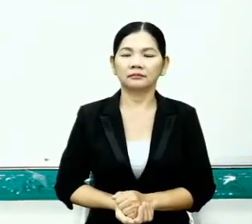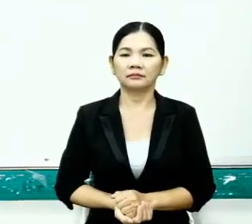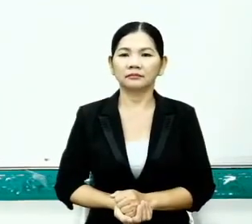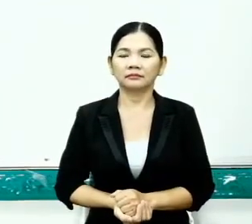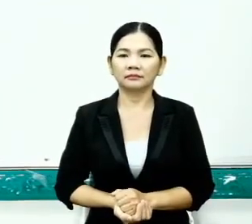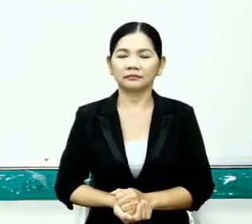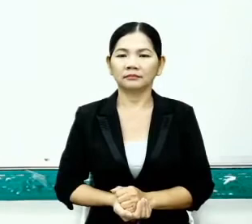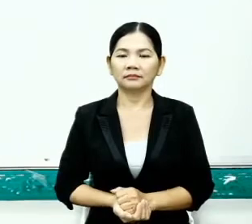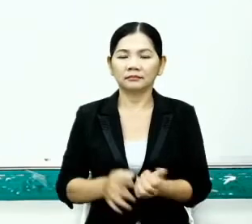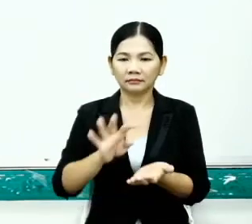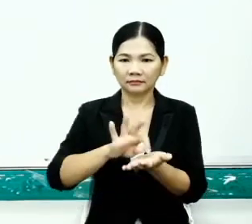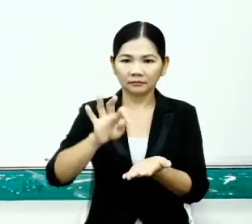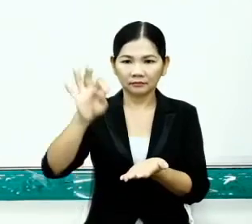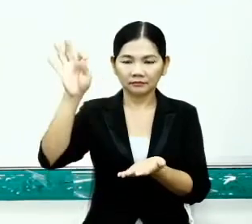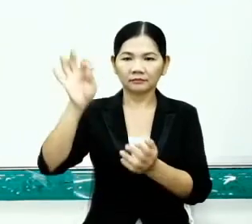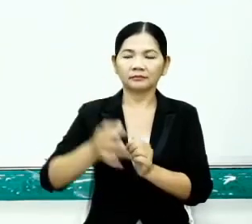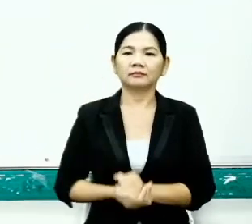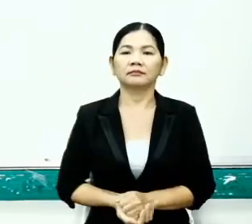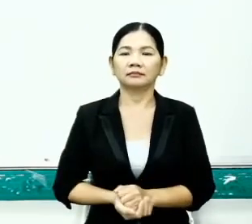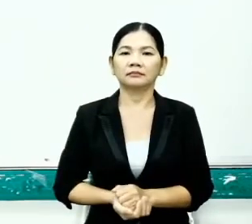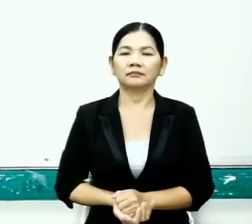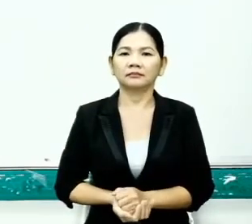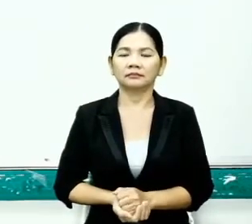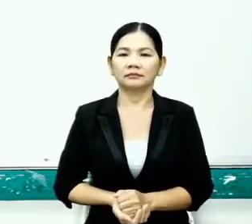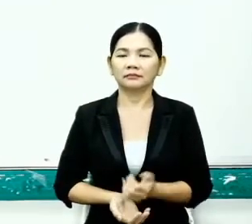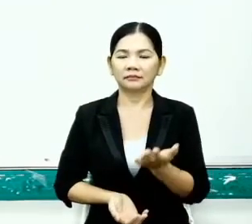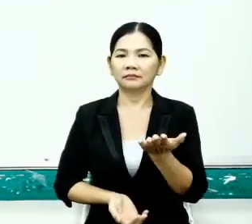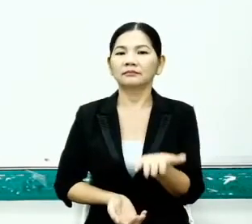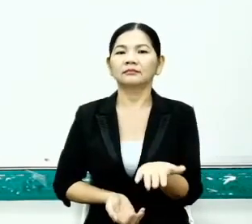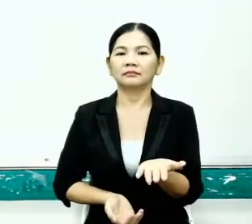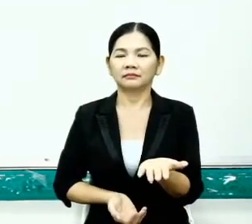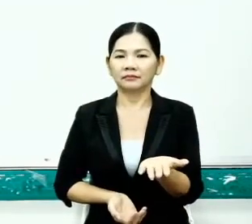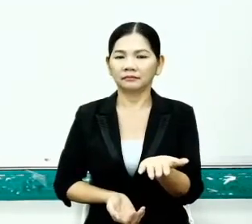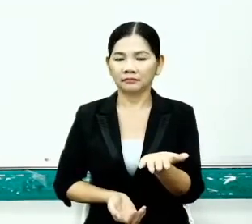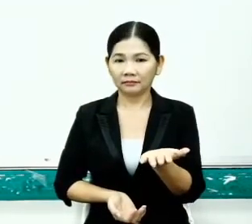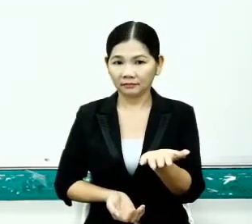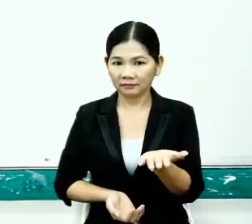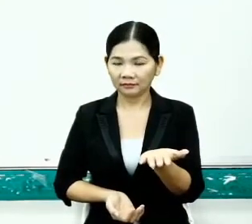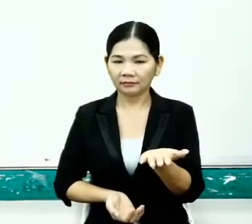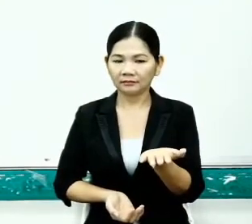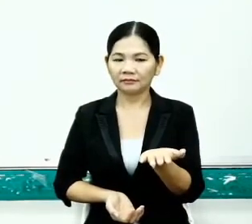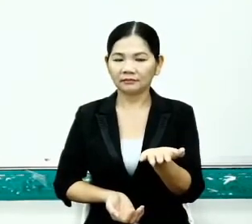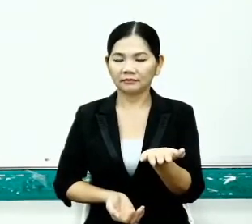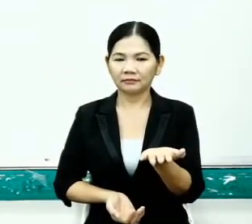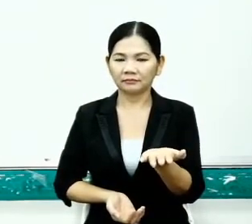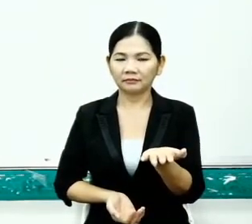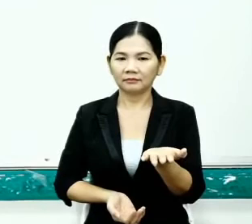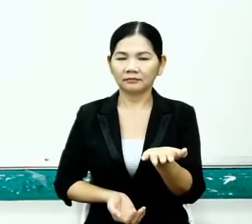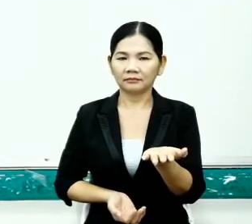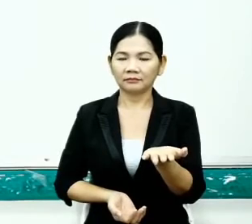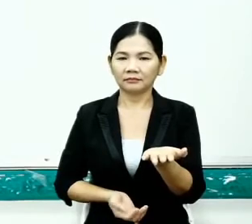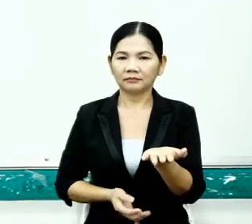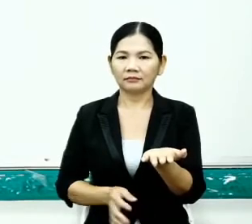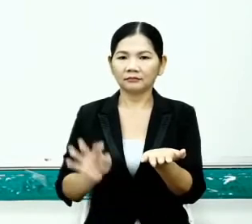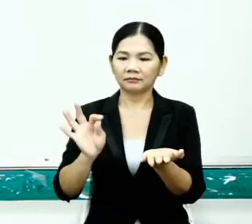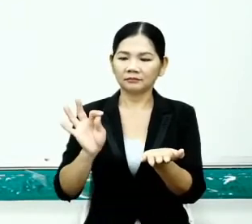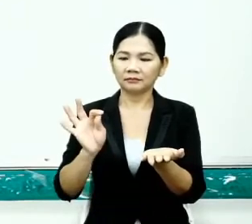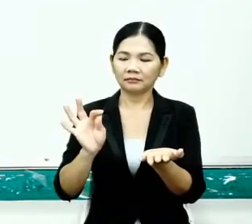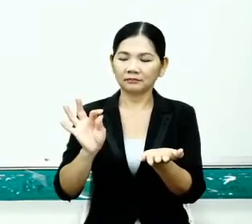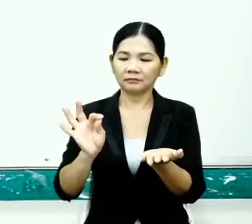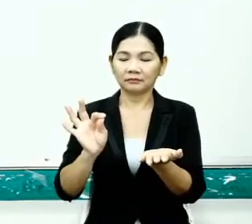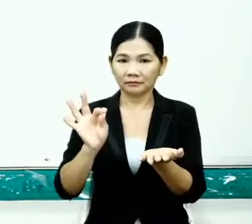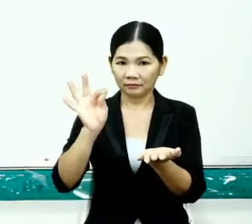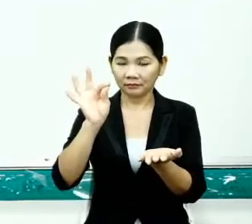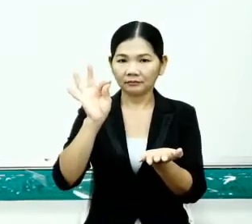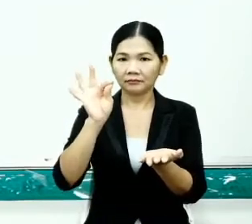ងចដូចជាពាក្យចាអញ្ចឹងអ្នកគ្រូដាក់ដៃឆ្វេងចាដាក់ដៃឆ្វេងលាទៅមុខហើយយកចង្អុលដៃ